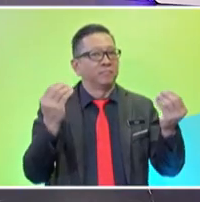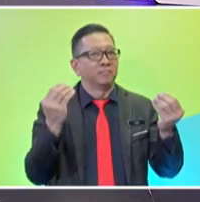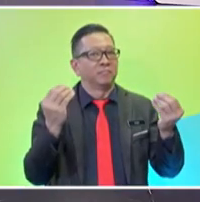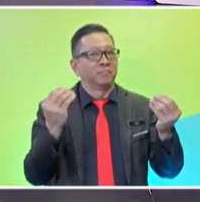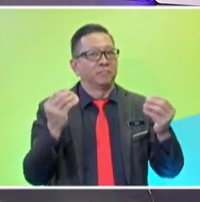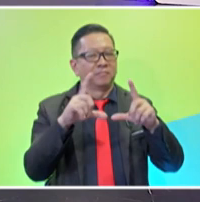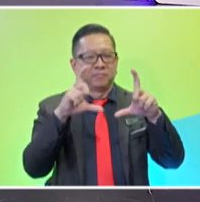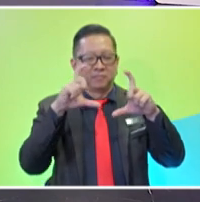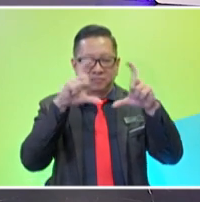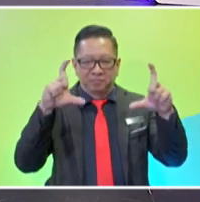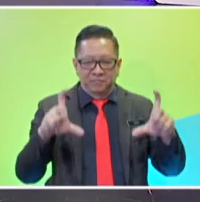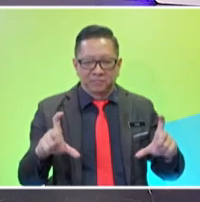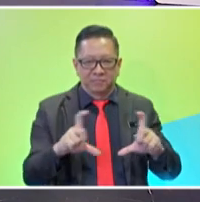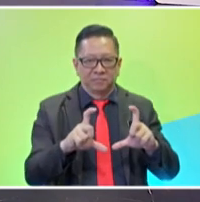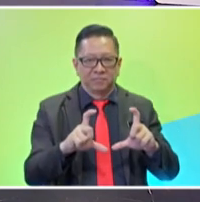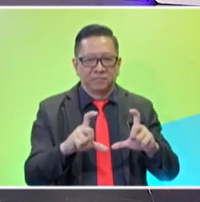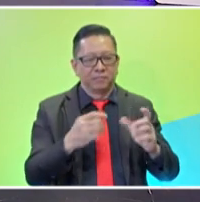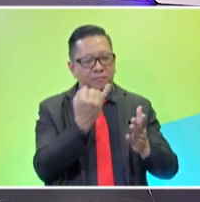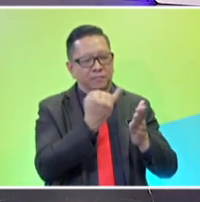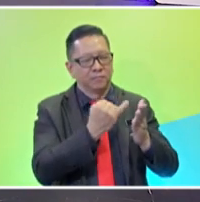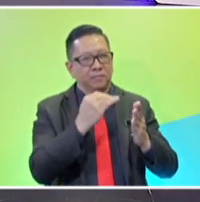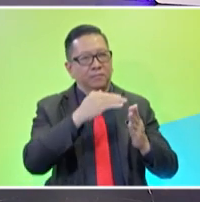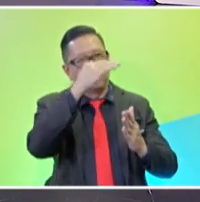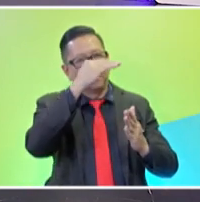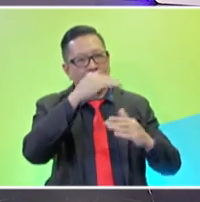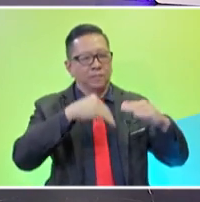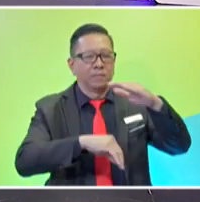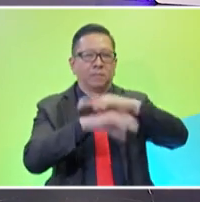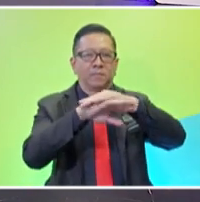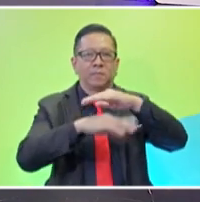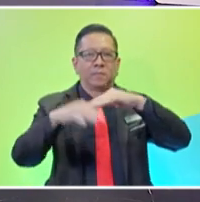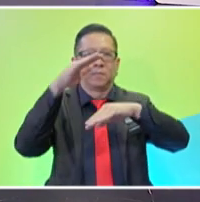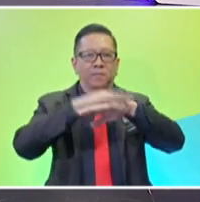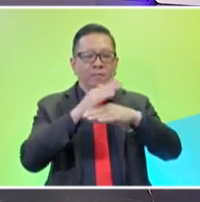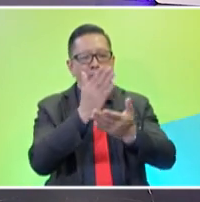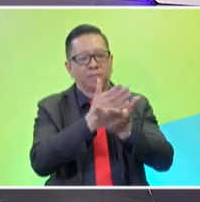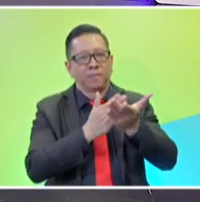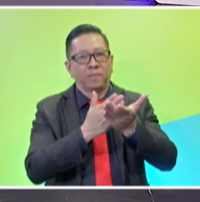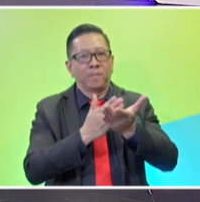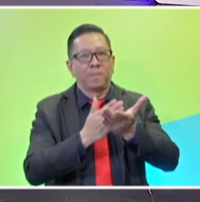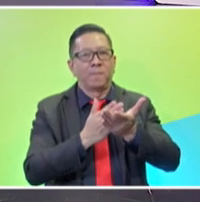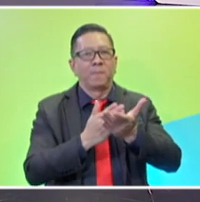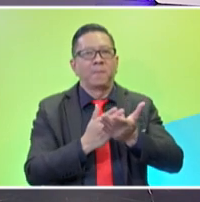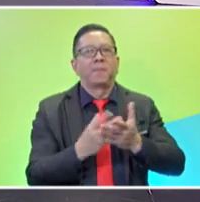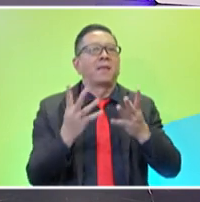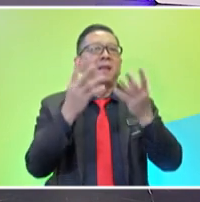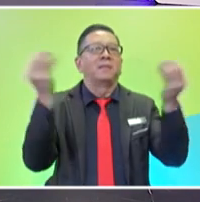anak-anak dan kiri dan ini bagian atas dan bawah dan ini Bagian tengah bagian tengah Oke